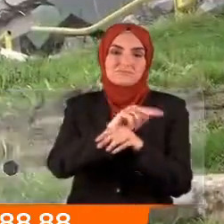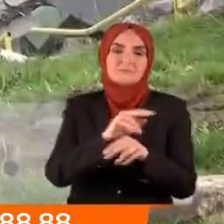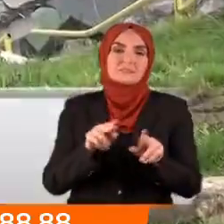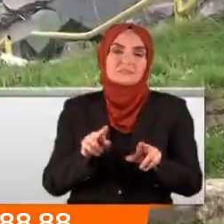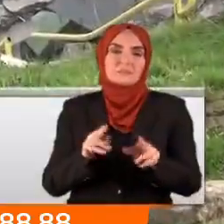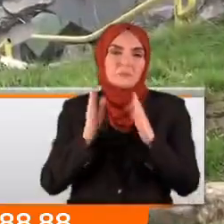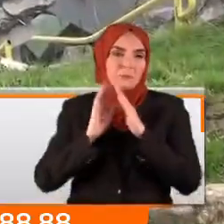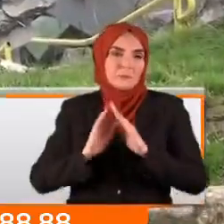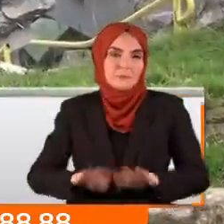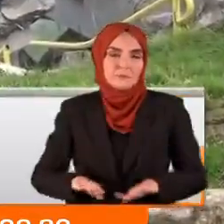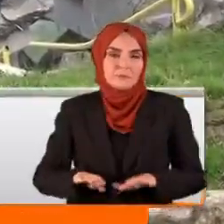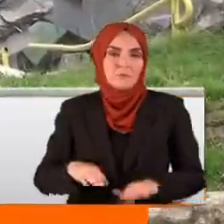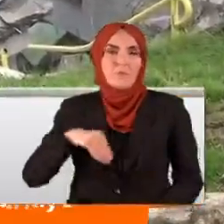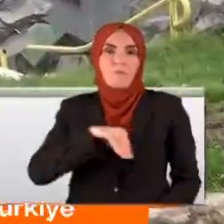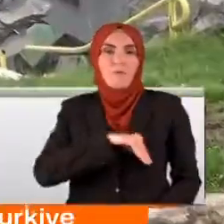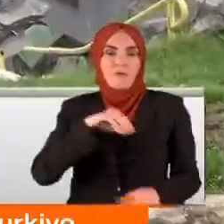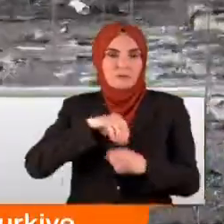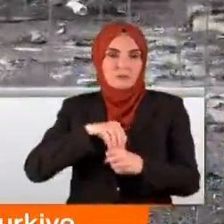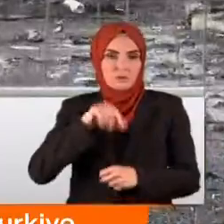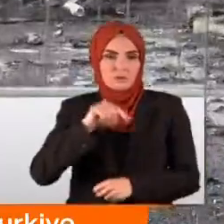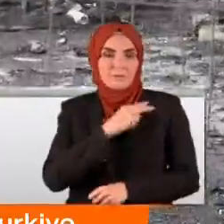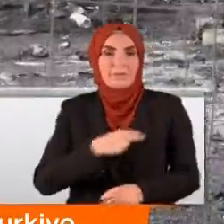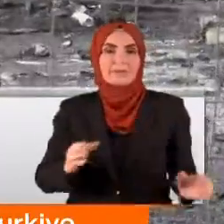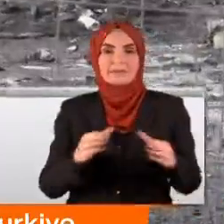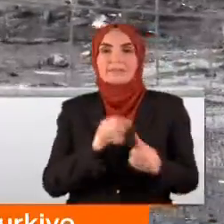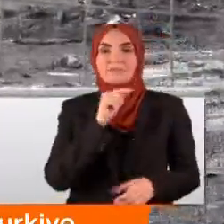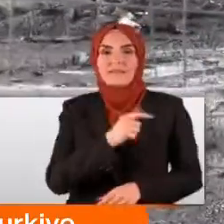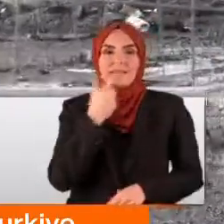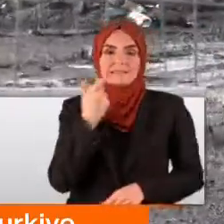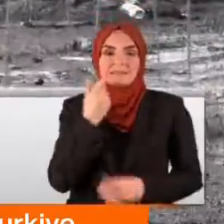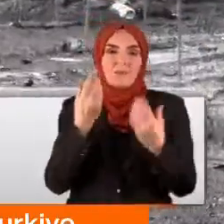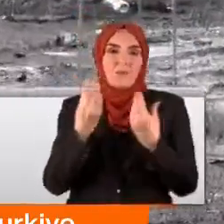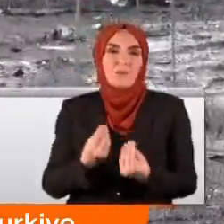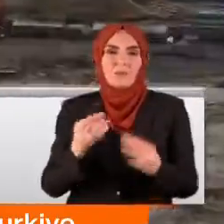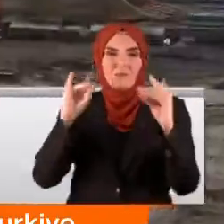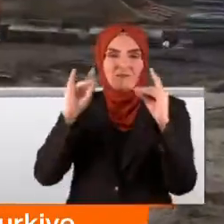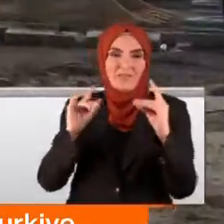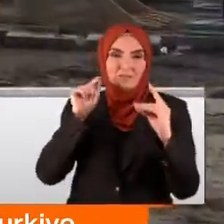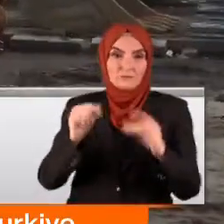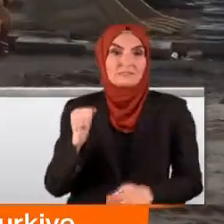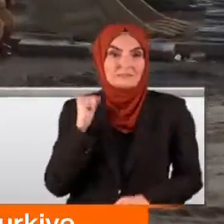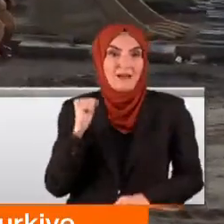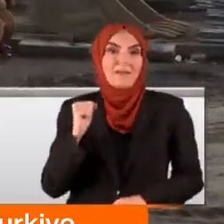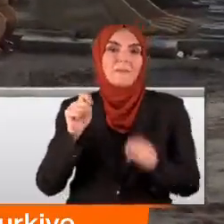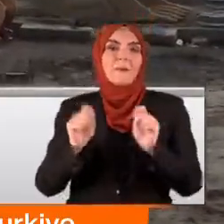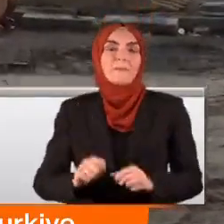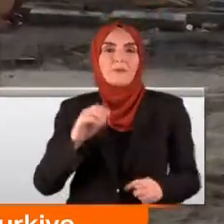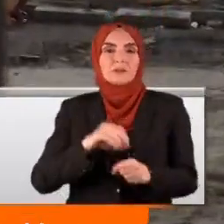Polonya'nın Koşelin kentinde belediye ekipleri eskiyen viyadüğü sağlamlaştırmak için kolları sıvadı.